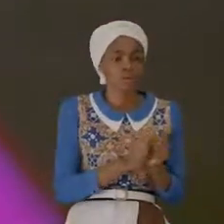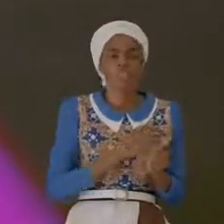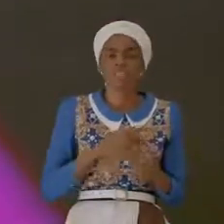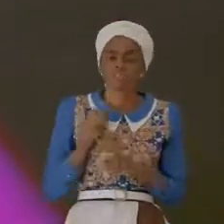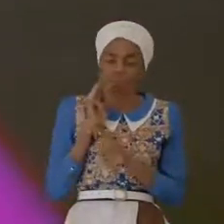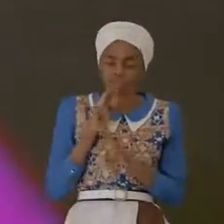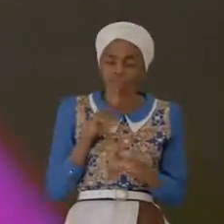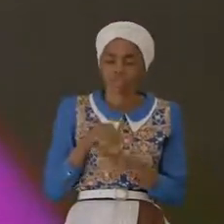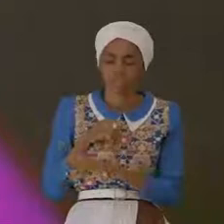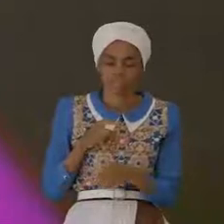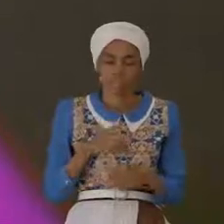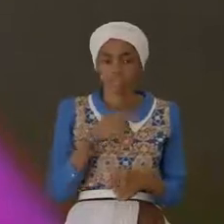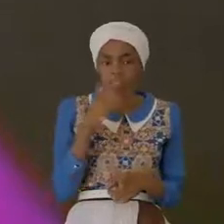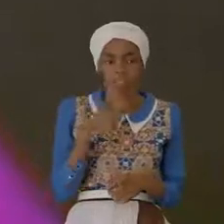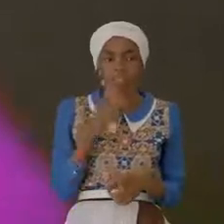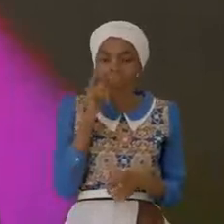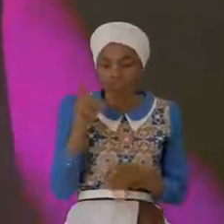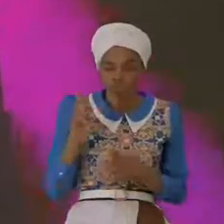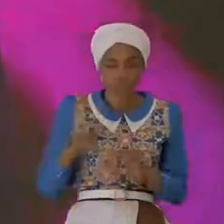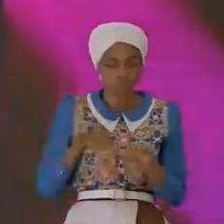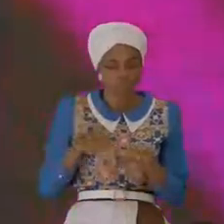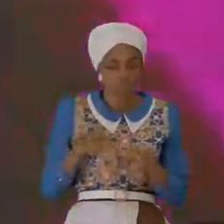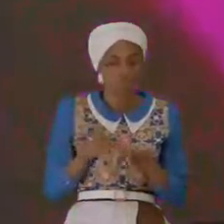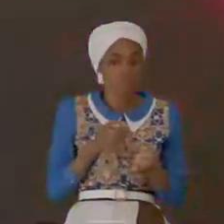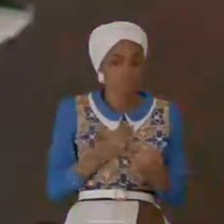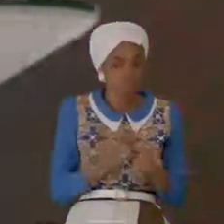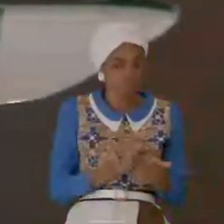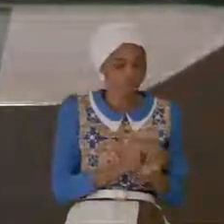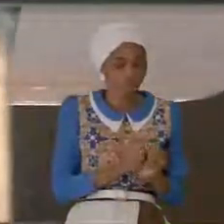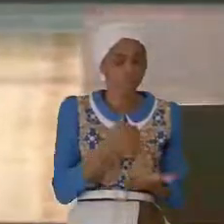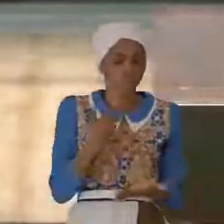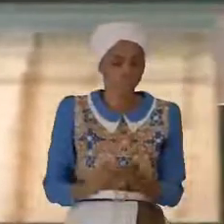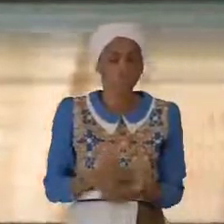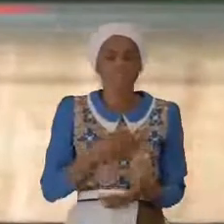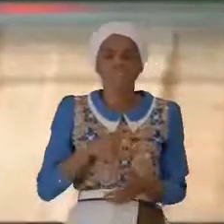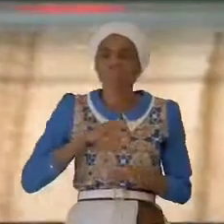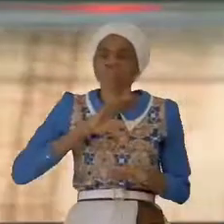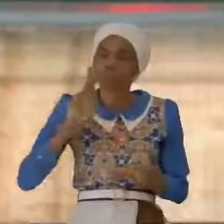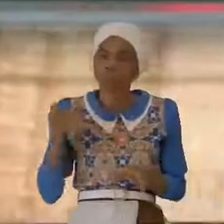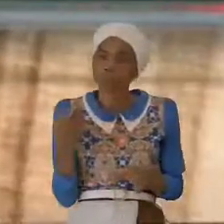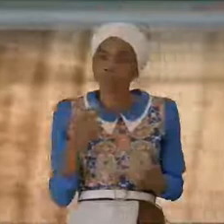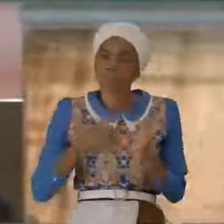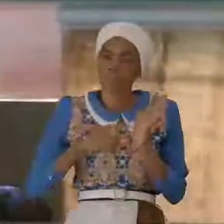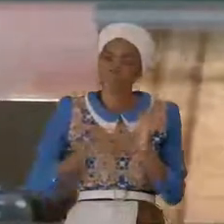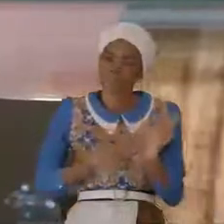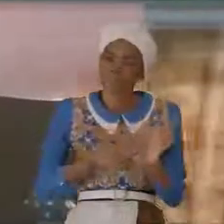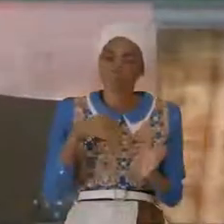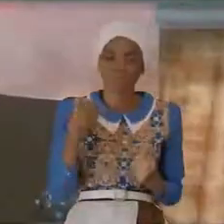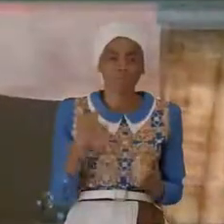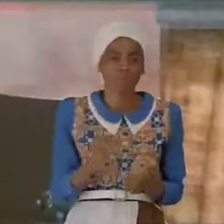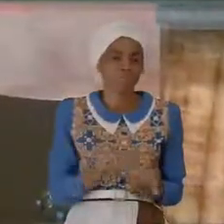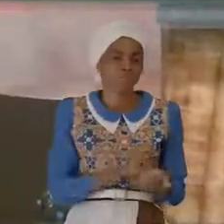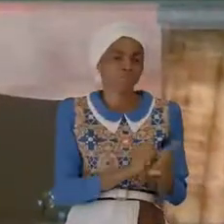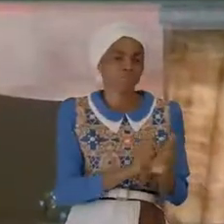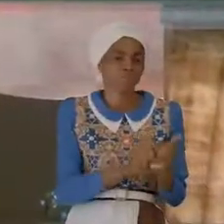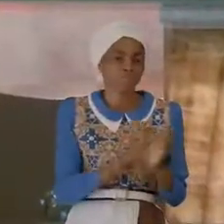pour dire, mais vous courriez bien. Alors, il faisait usage d'une illustration